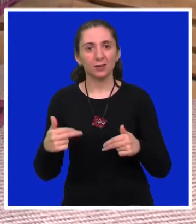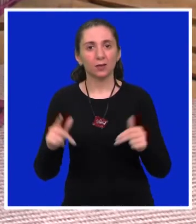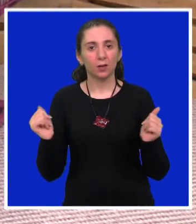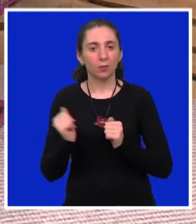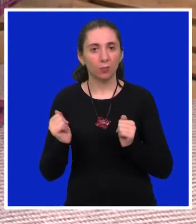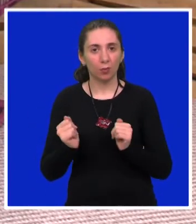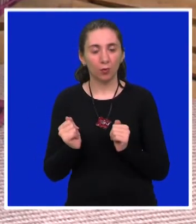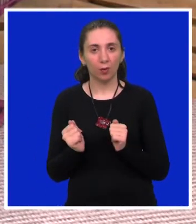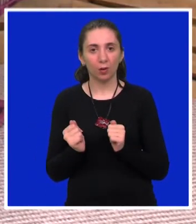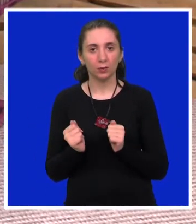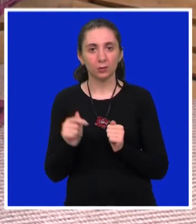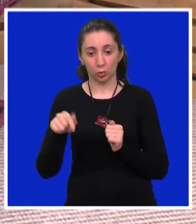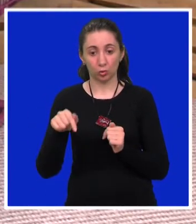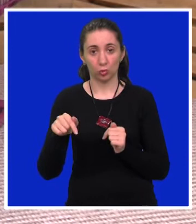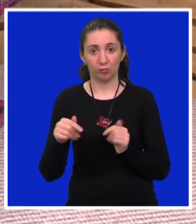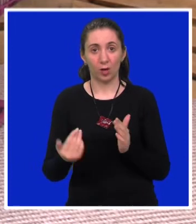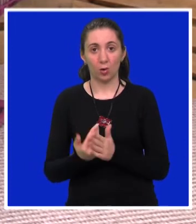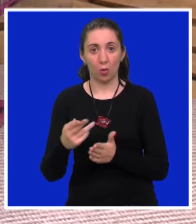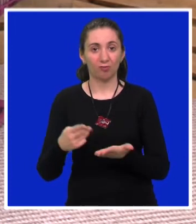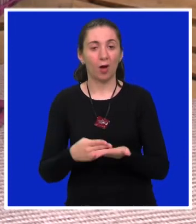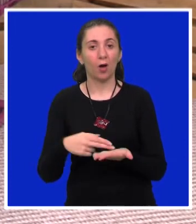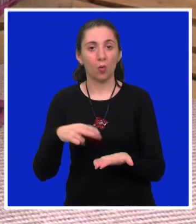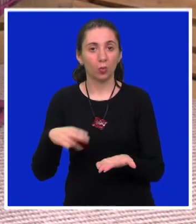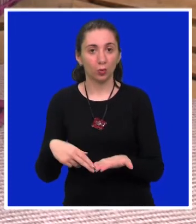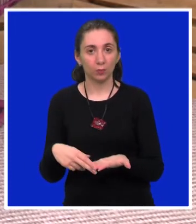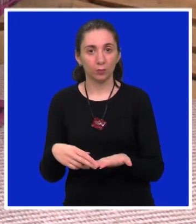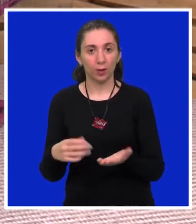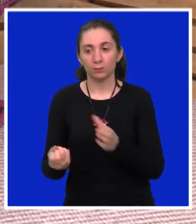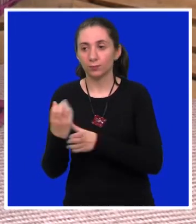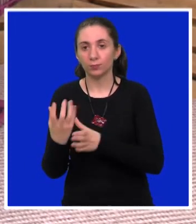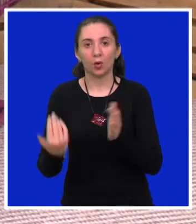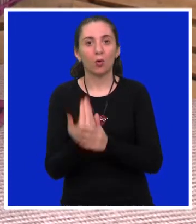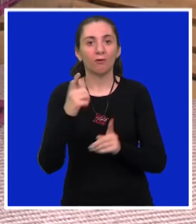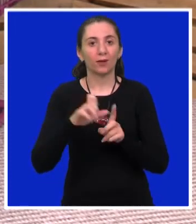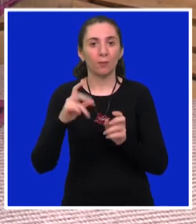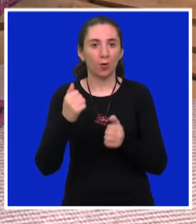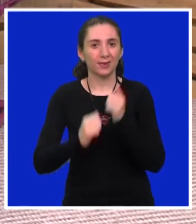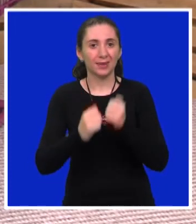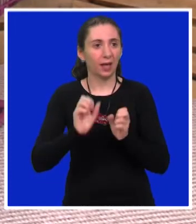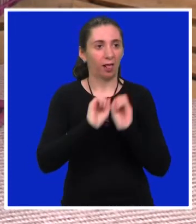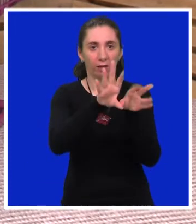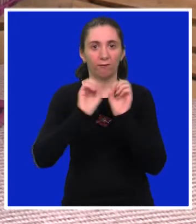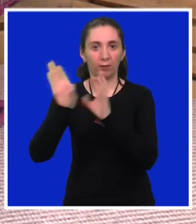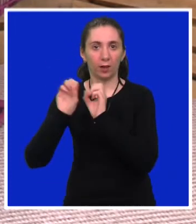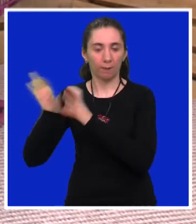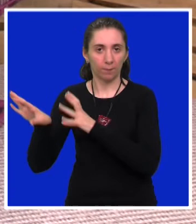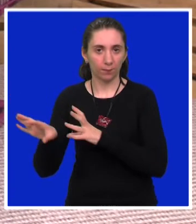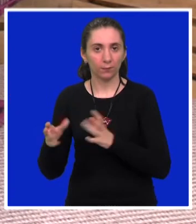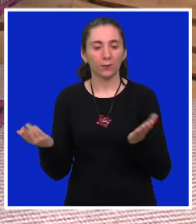Veliki je strah i bojazan da će ova nova uredba na neki način generirati nove deponije, divlje deponije.